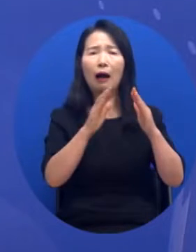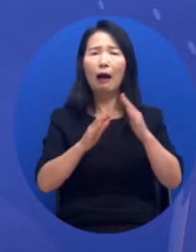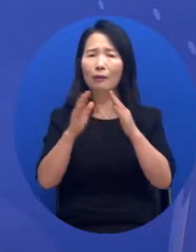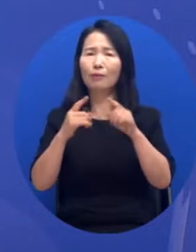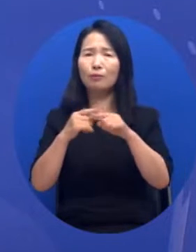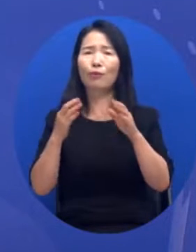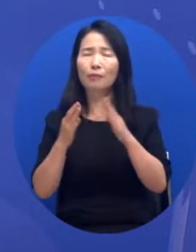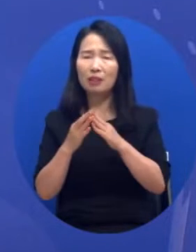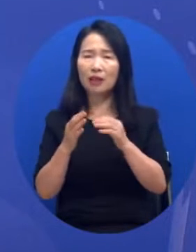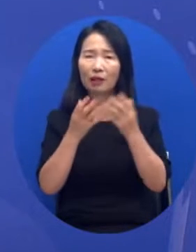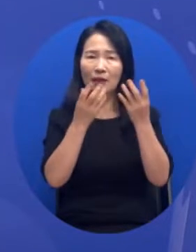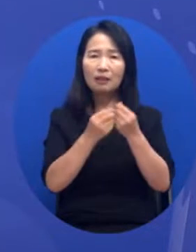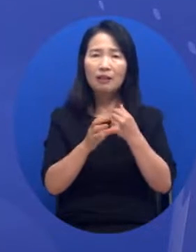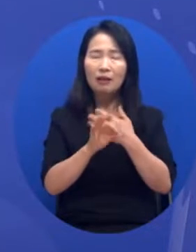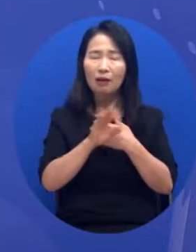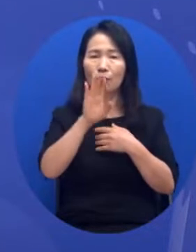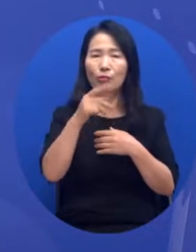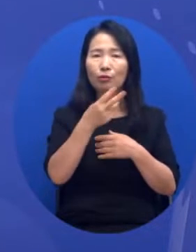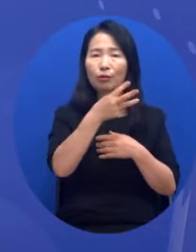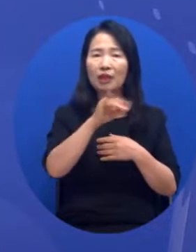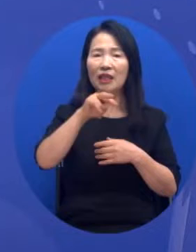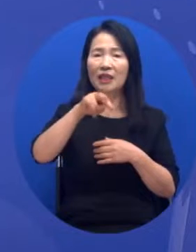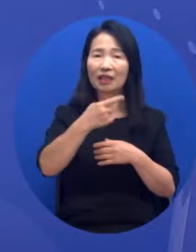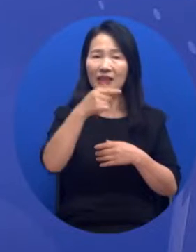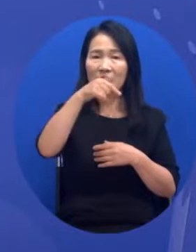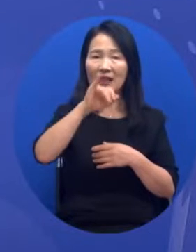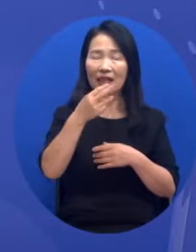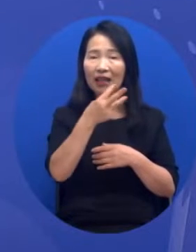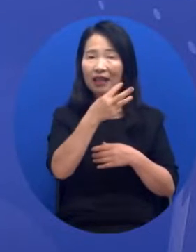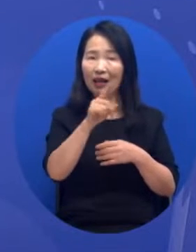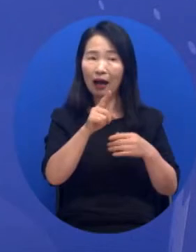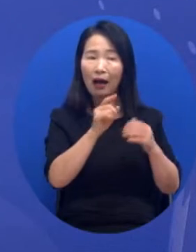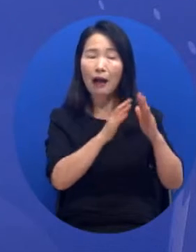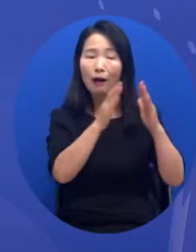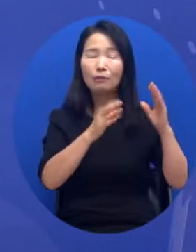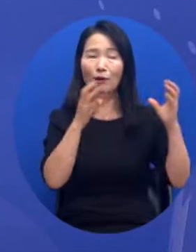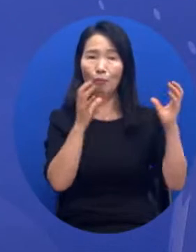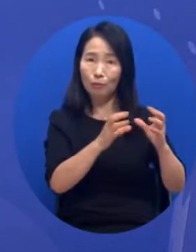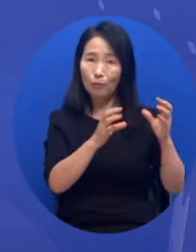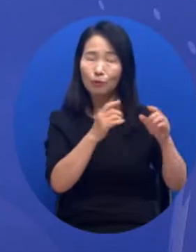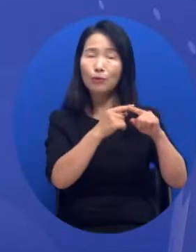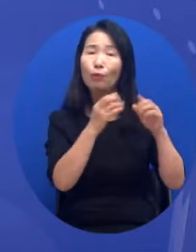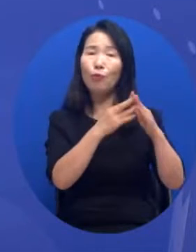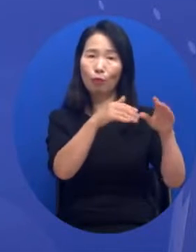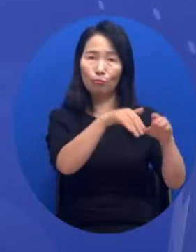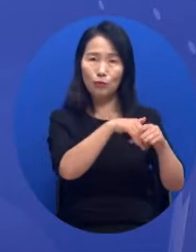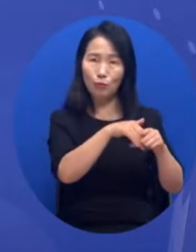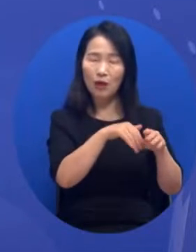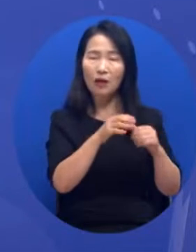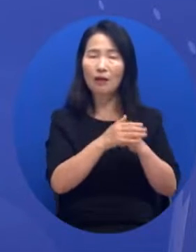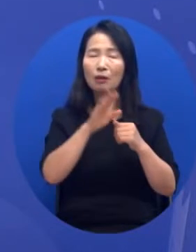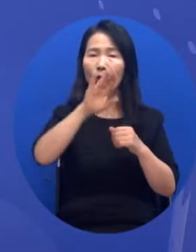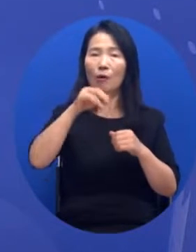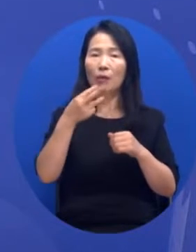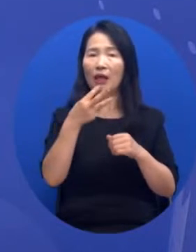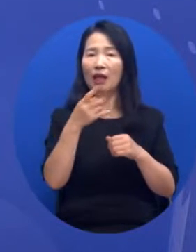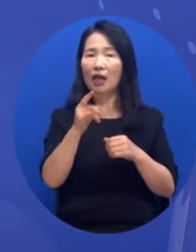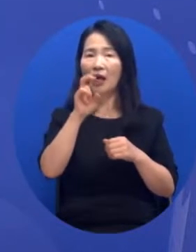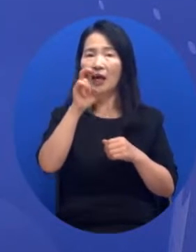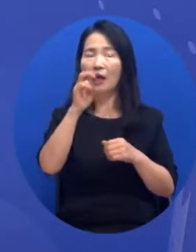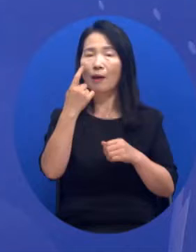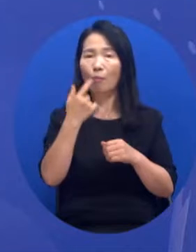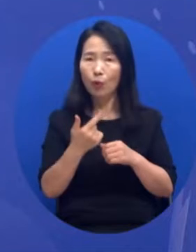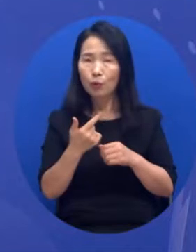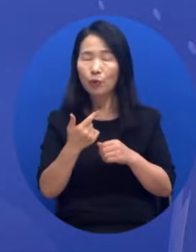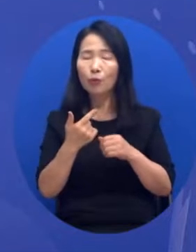예를 들면 브리스길라와 그 집에 모이는 교회 문안하라, 그리고 또 빌레몬과 또 룸바